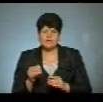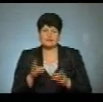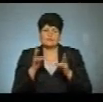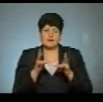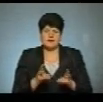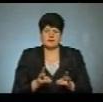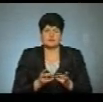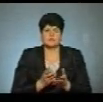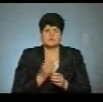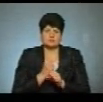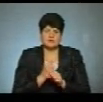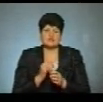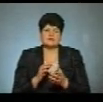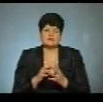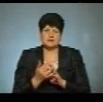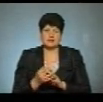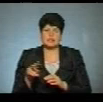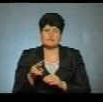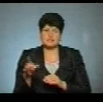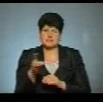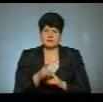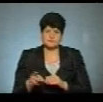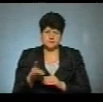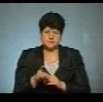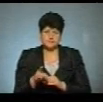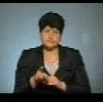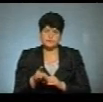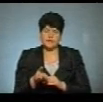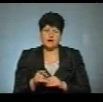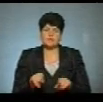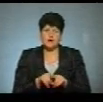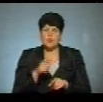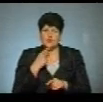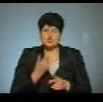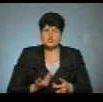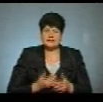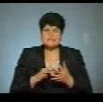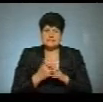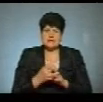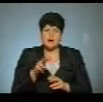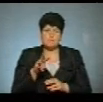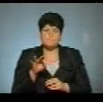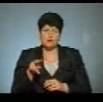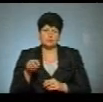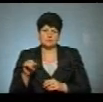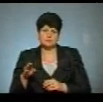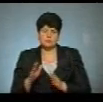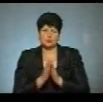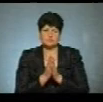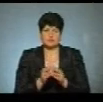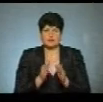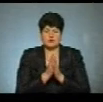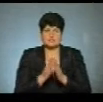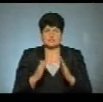району. Про це розповіла речниця Лановецької райдержадміністрації Вікторія Фарина. Вона каже, жителів села попросили помолитися за загиблих